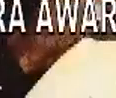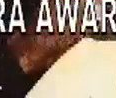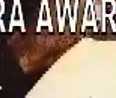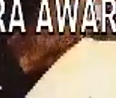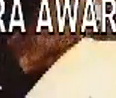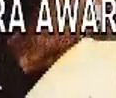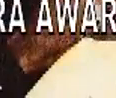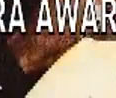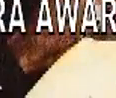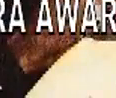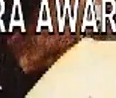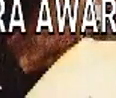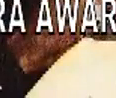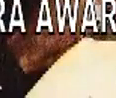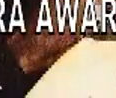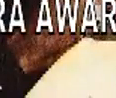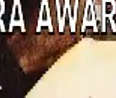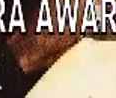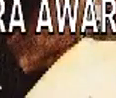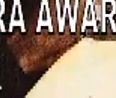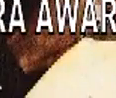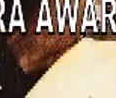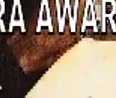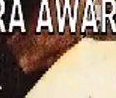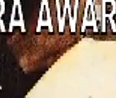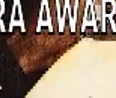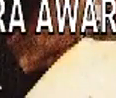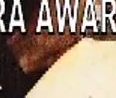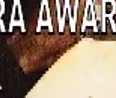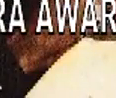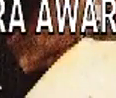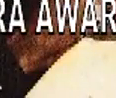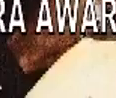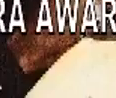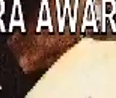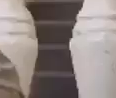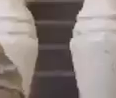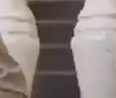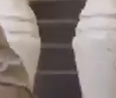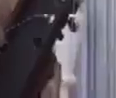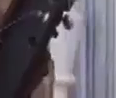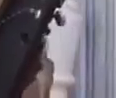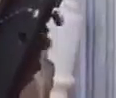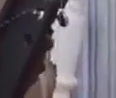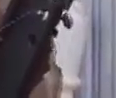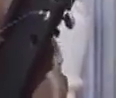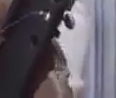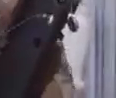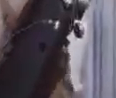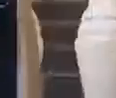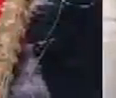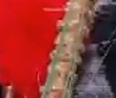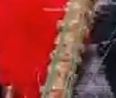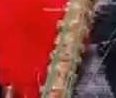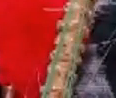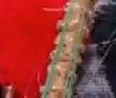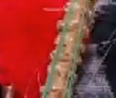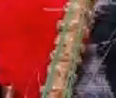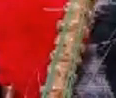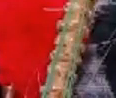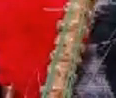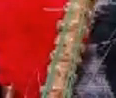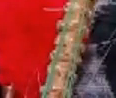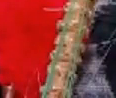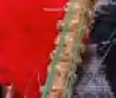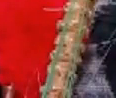Senegal jane holi ka fo me kora awo. Kala purata enti. Mbe korontoro kan ala kanam fa janni wala. Yenyun